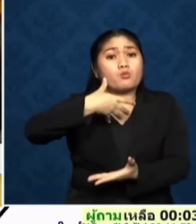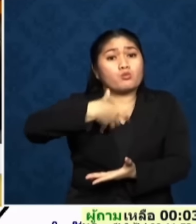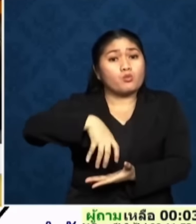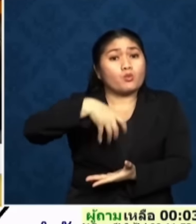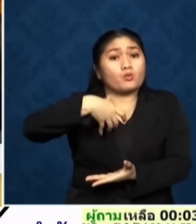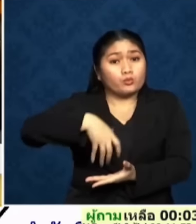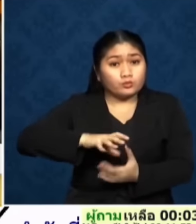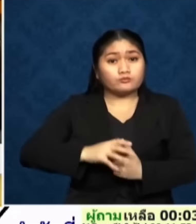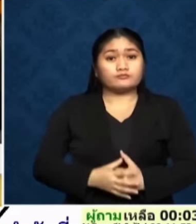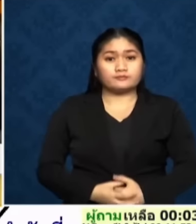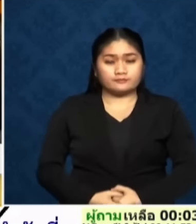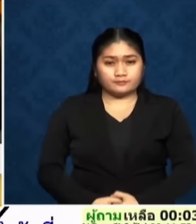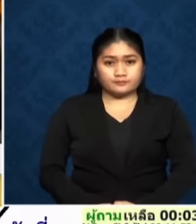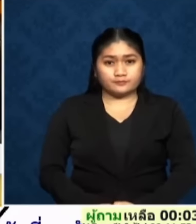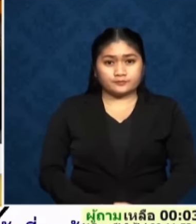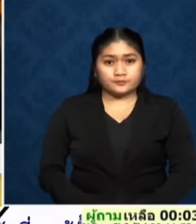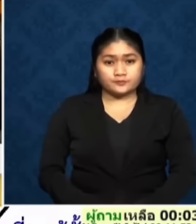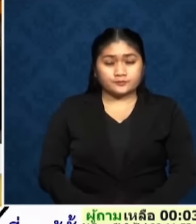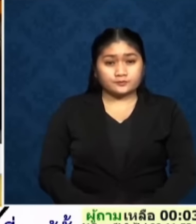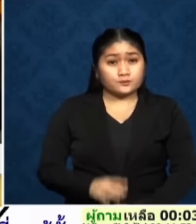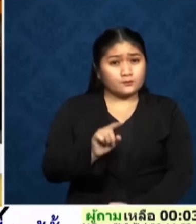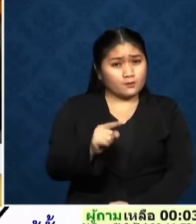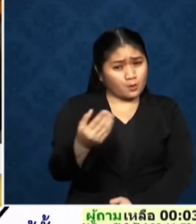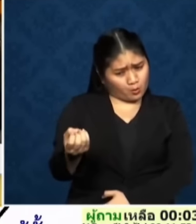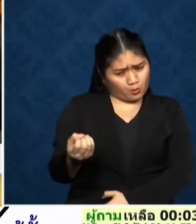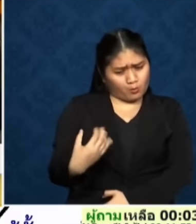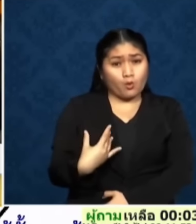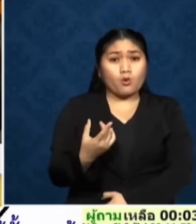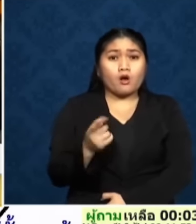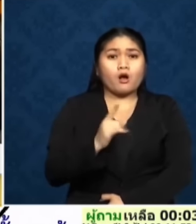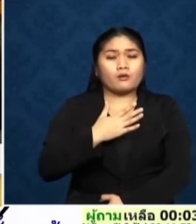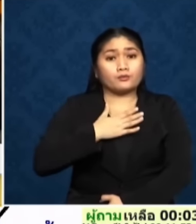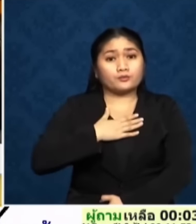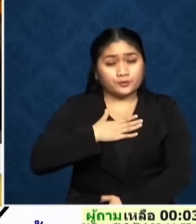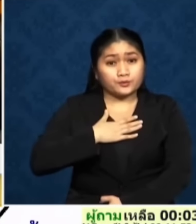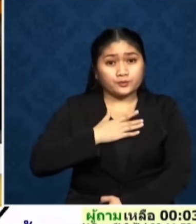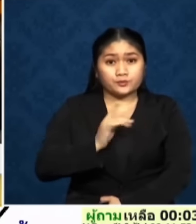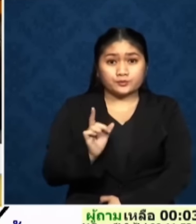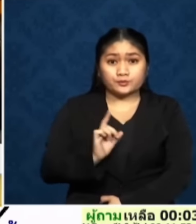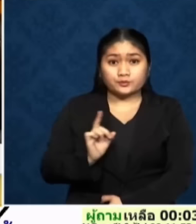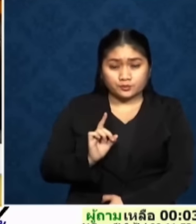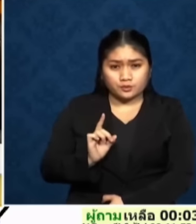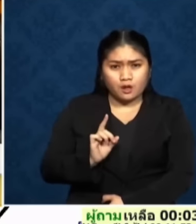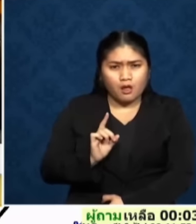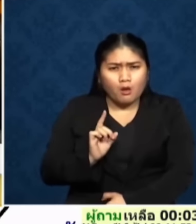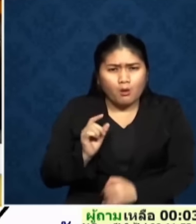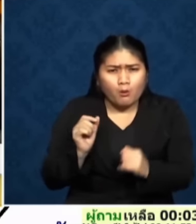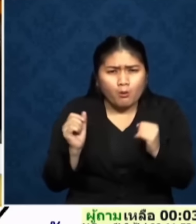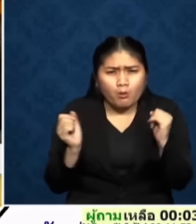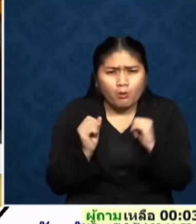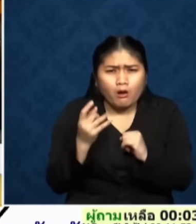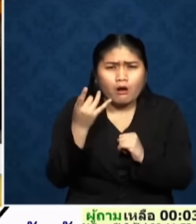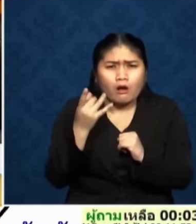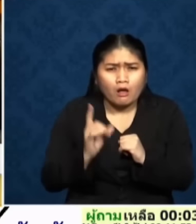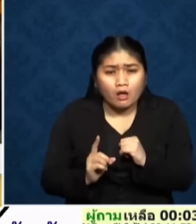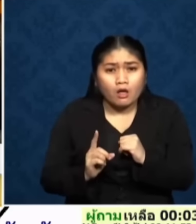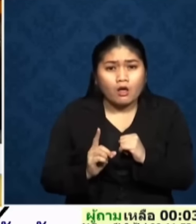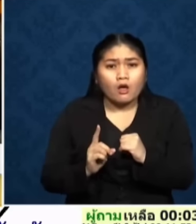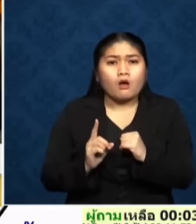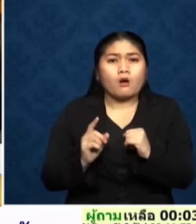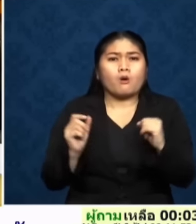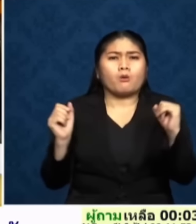ะครับที่บอกว่าเรากลัวเรื่องที่จะไปทำให้มัน